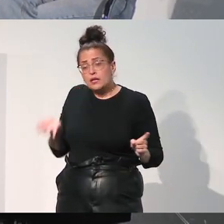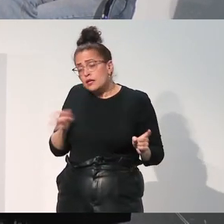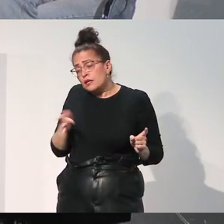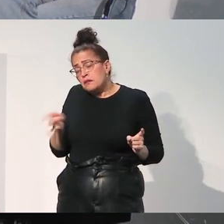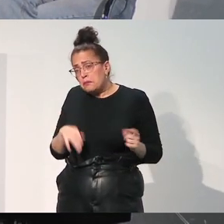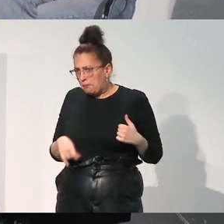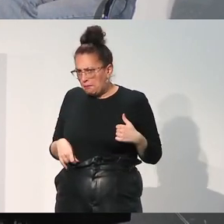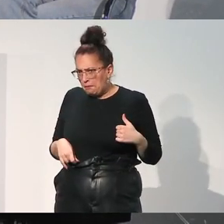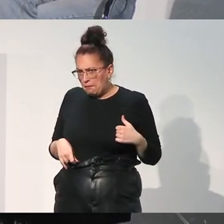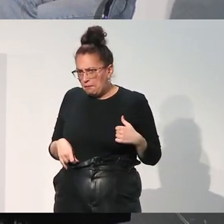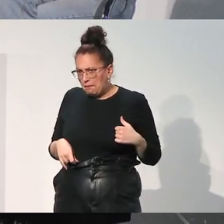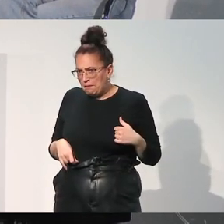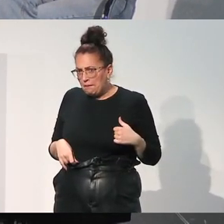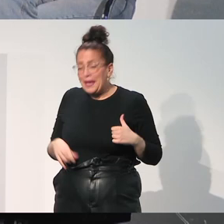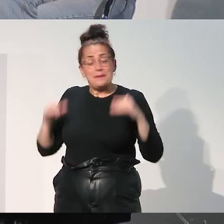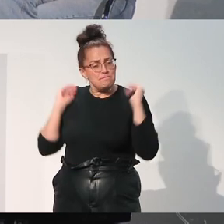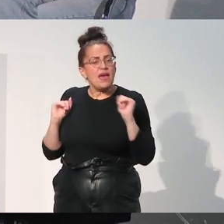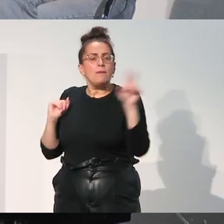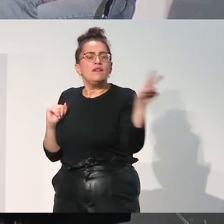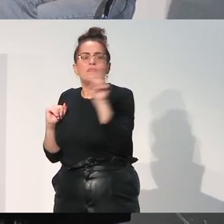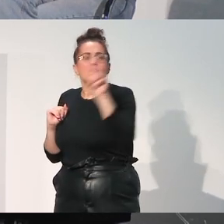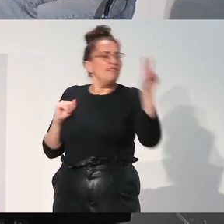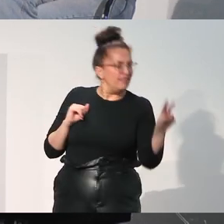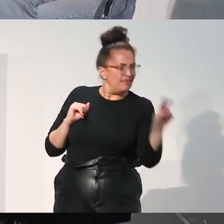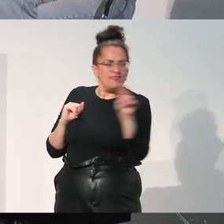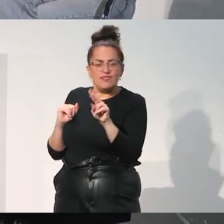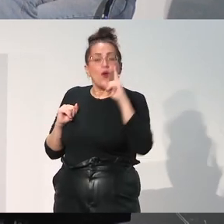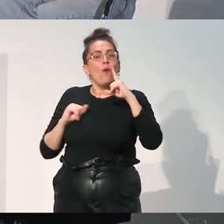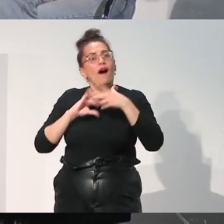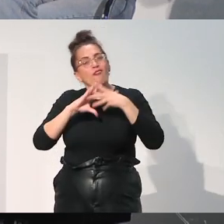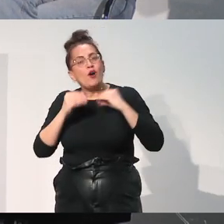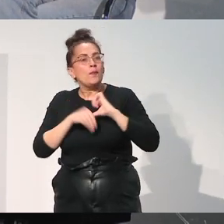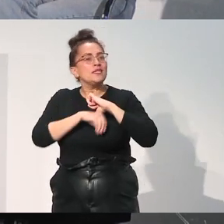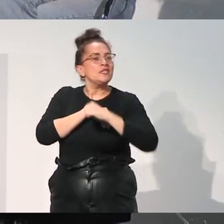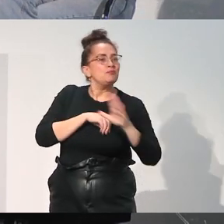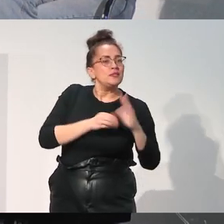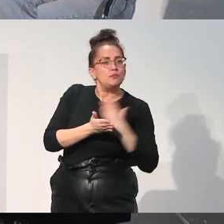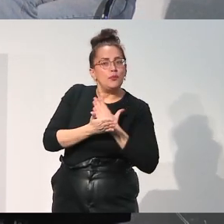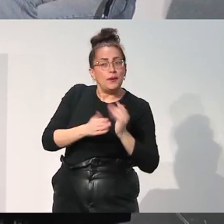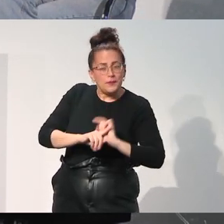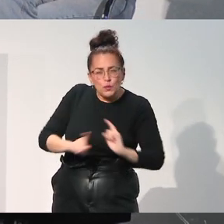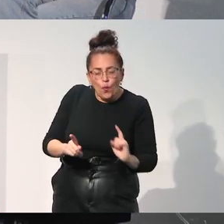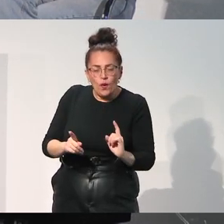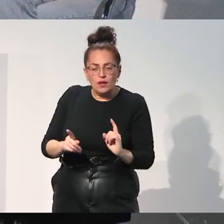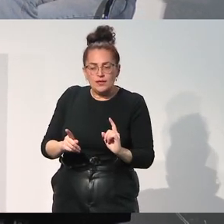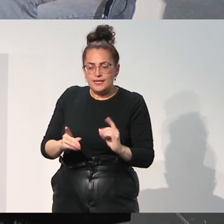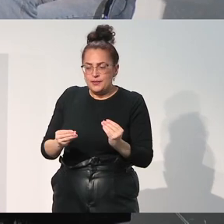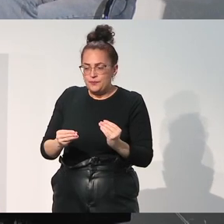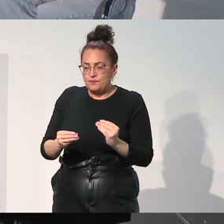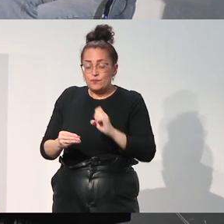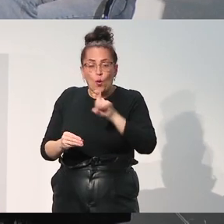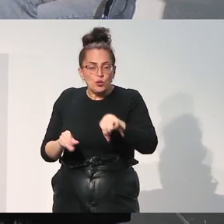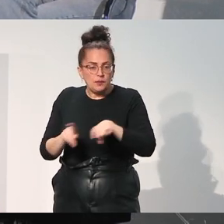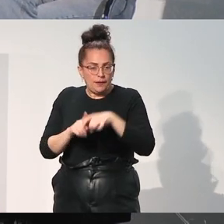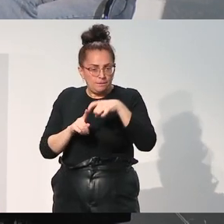Je crois qu'au début, ce qui donne le en fait, du texte, c'est un effort de remémoration. C'est, là, si